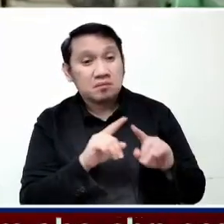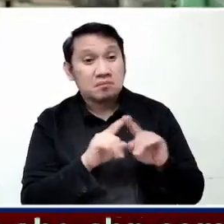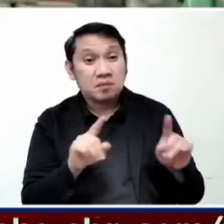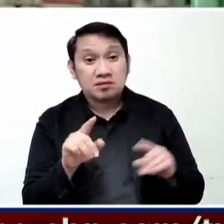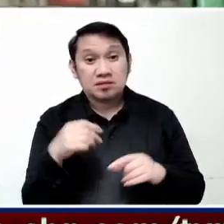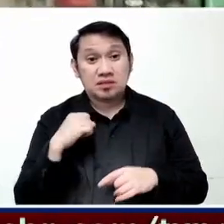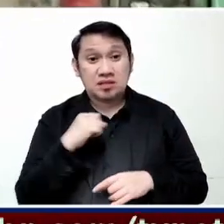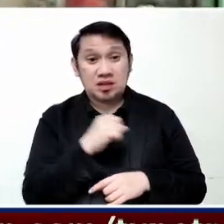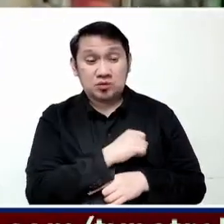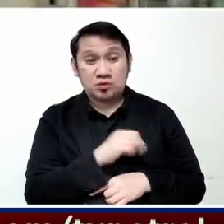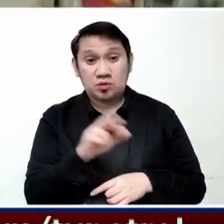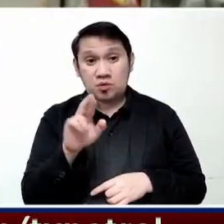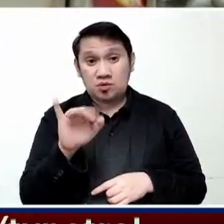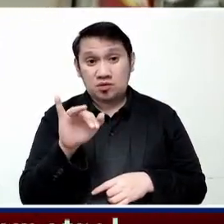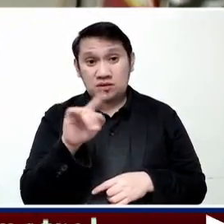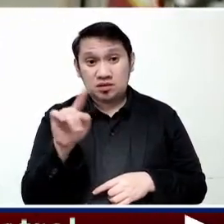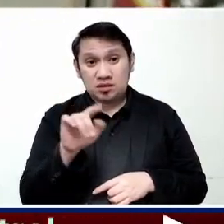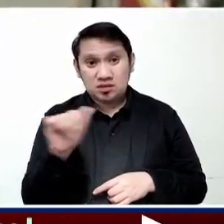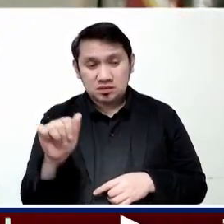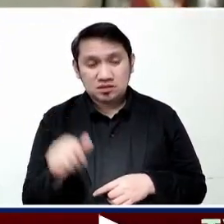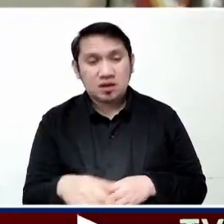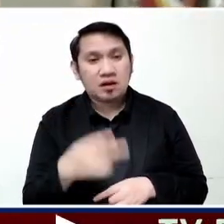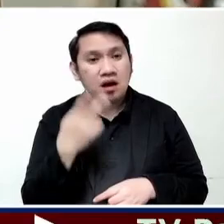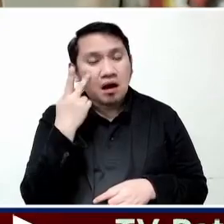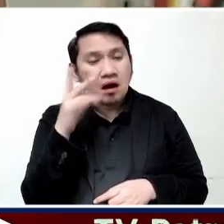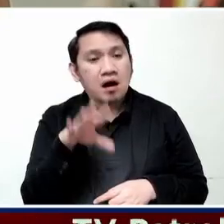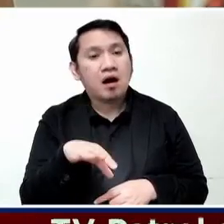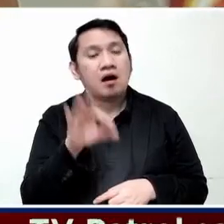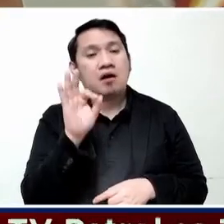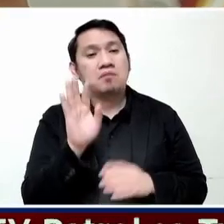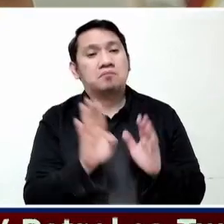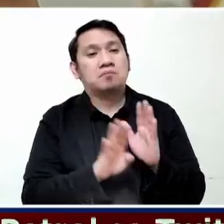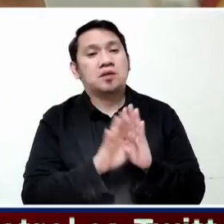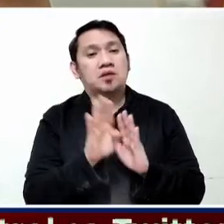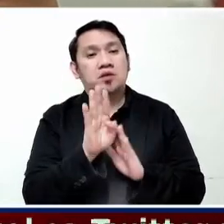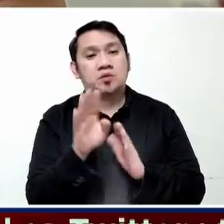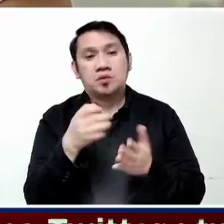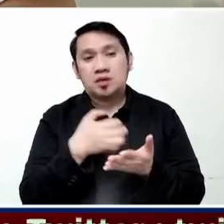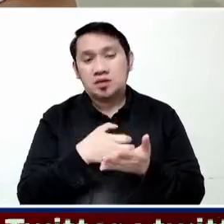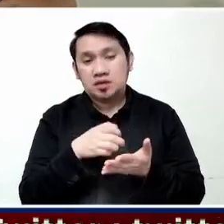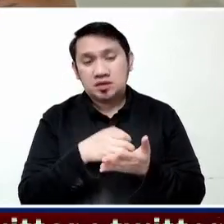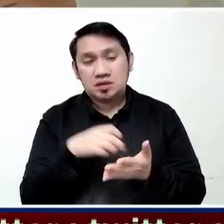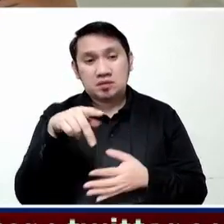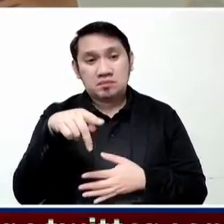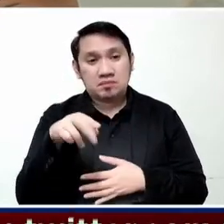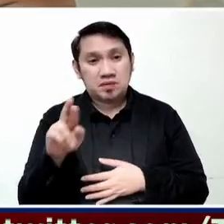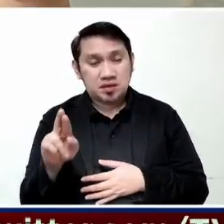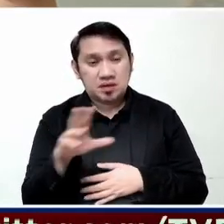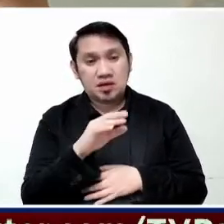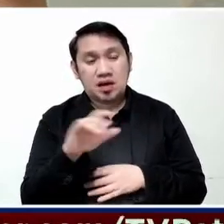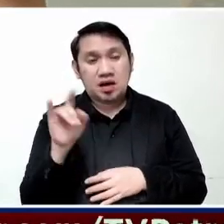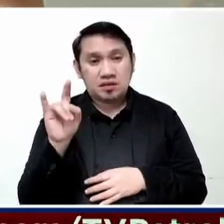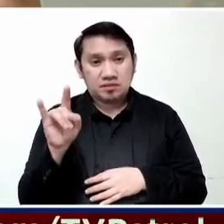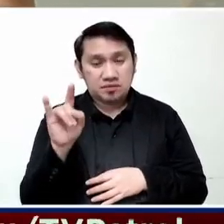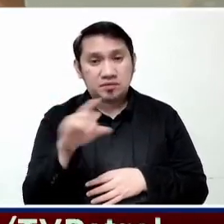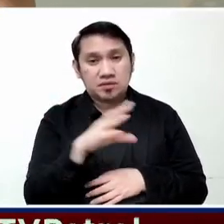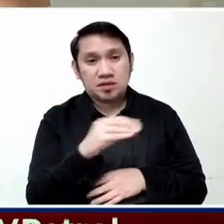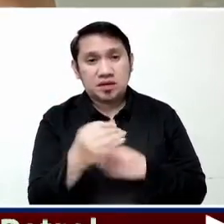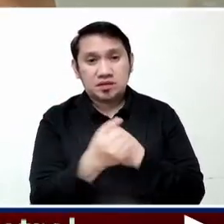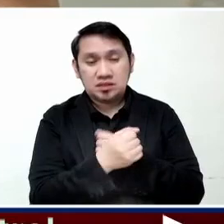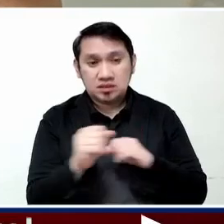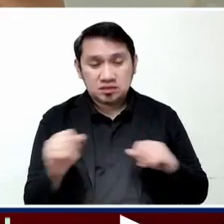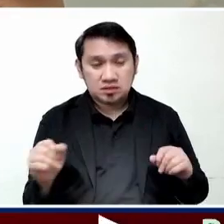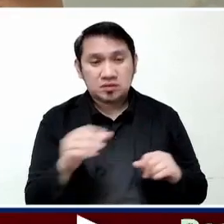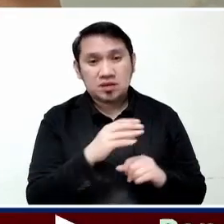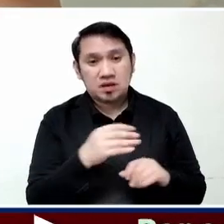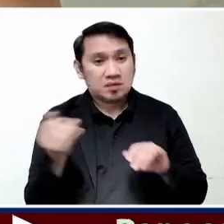Ontiveros, nadiskubring bilyong-bilyong pisong gastos sa PR, advertising, security at